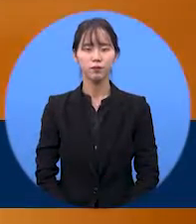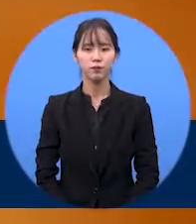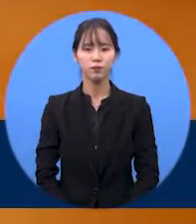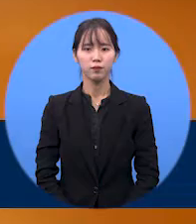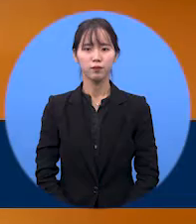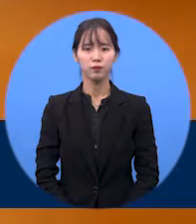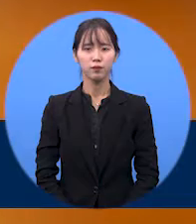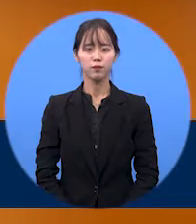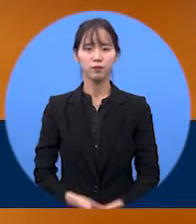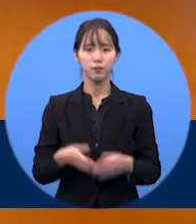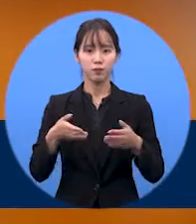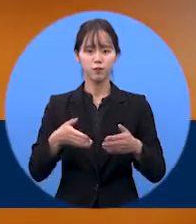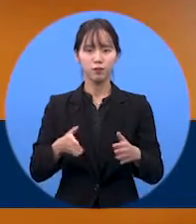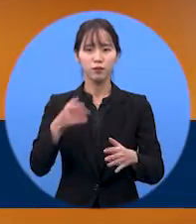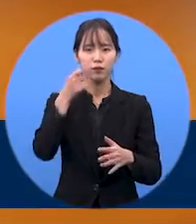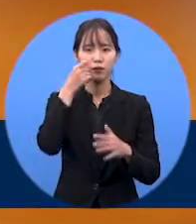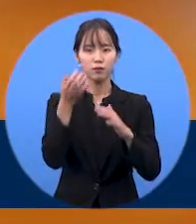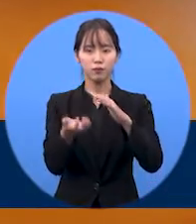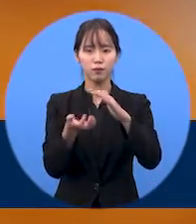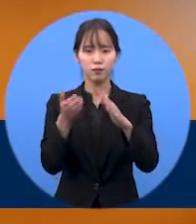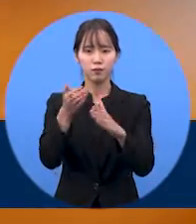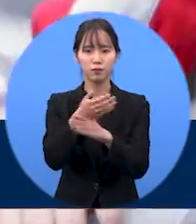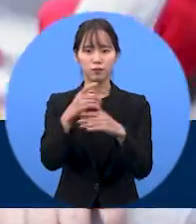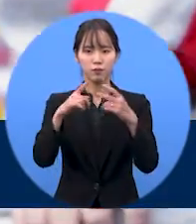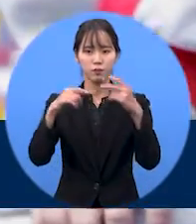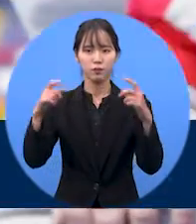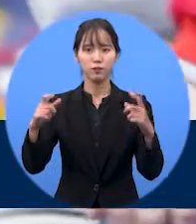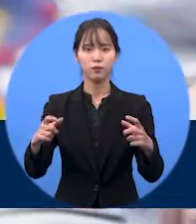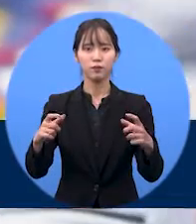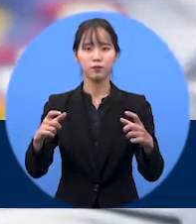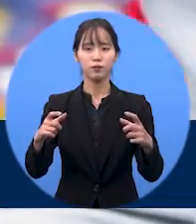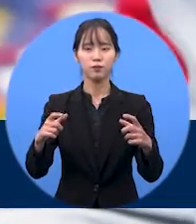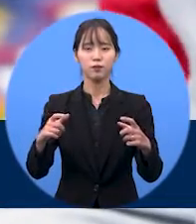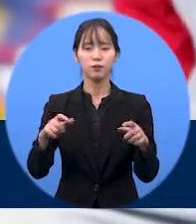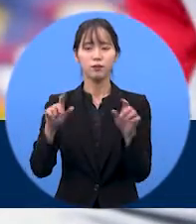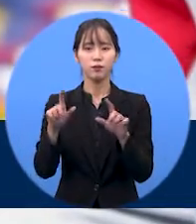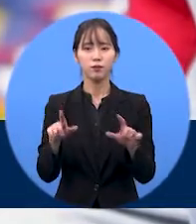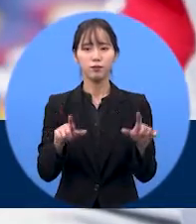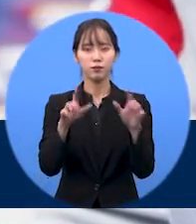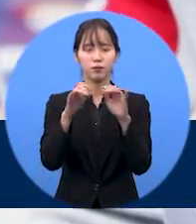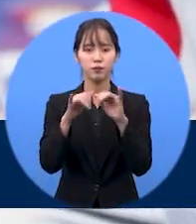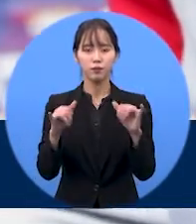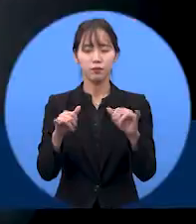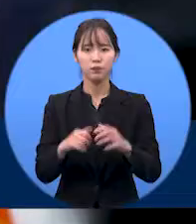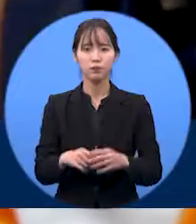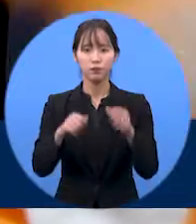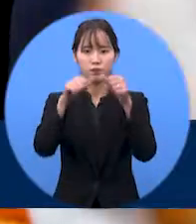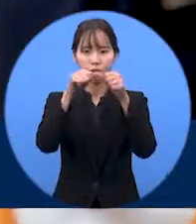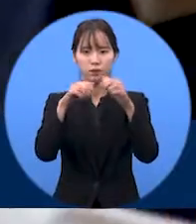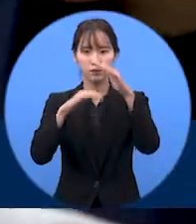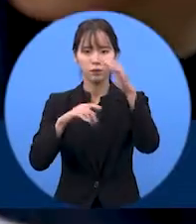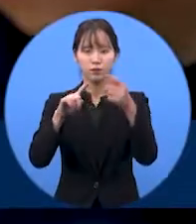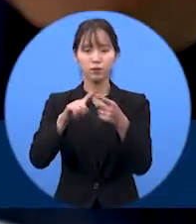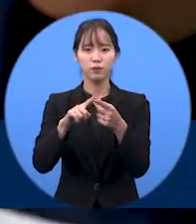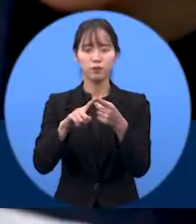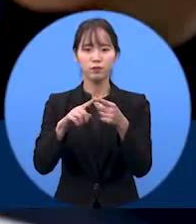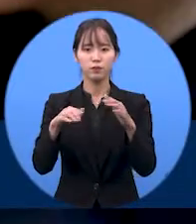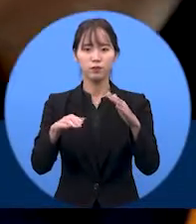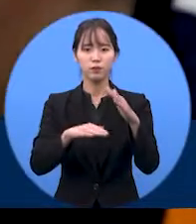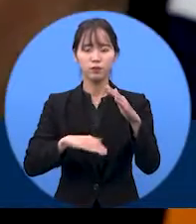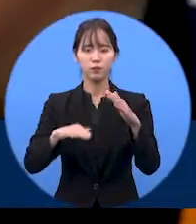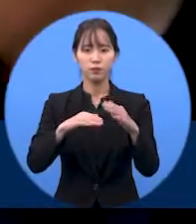지급합니다. 지원 대상은 출생일 기준으로 6개월 전부터 동대문구에 거주하는 주민이며 자세한